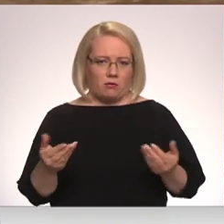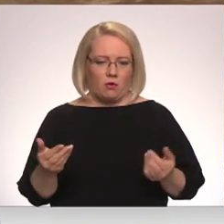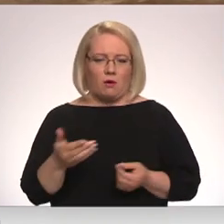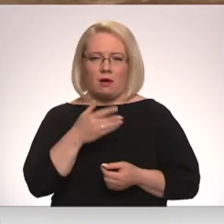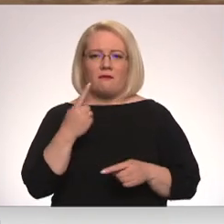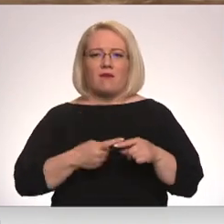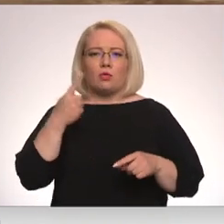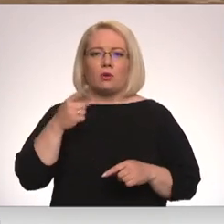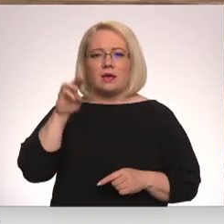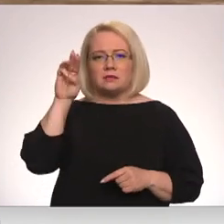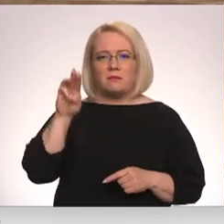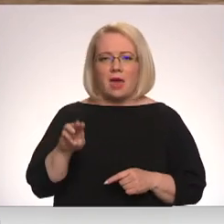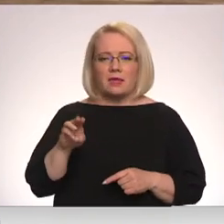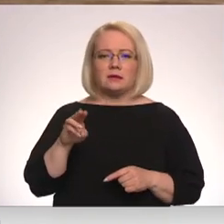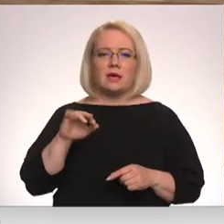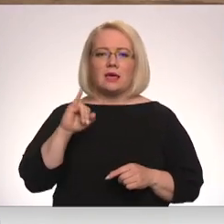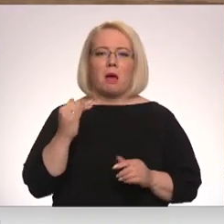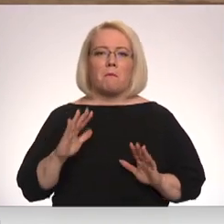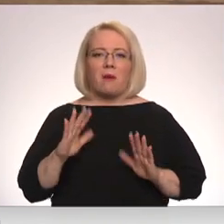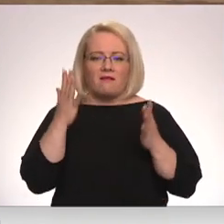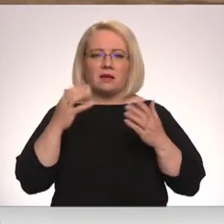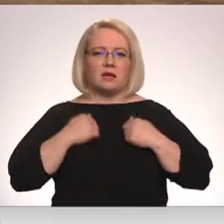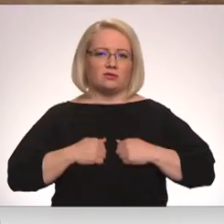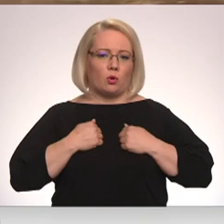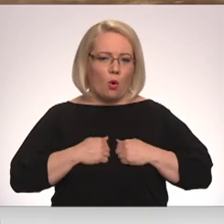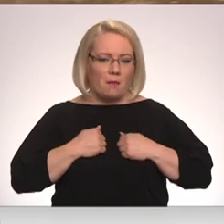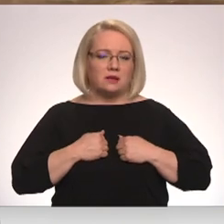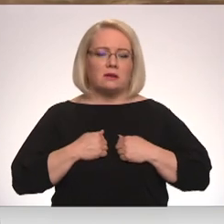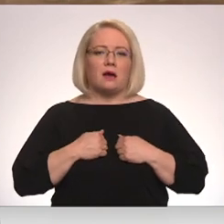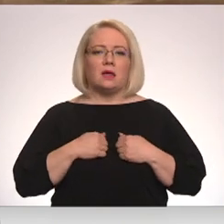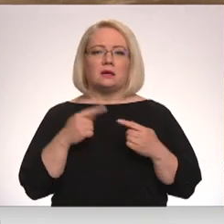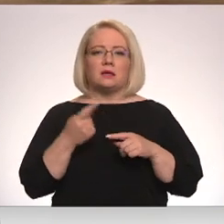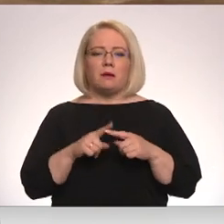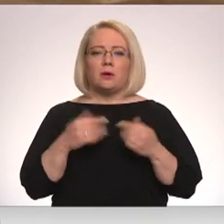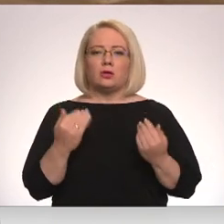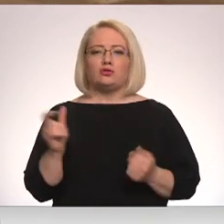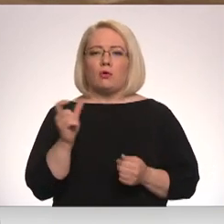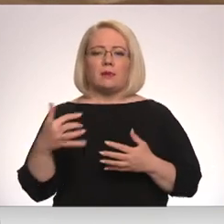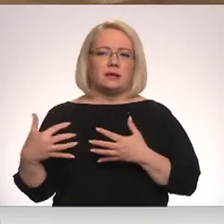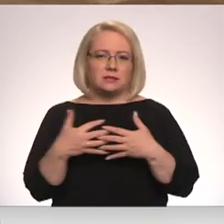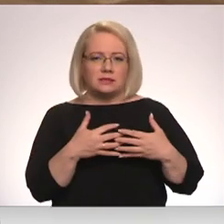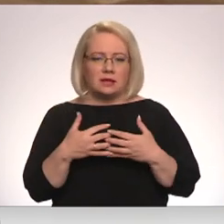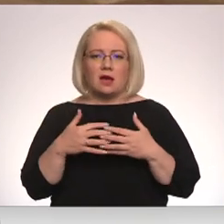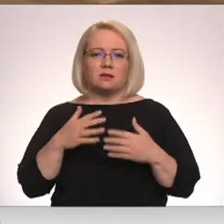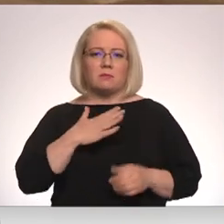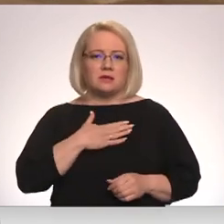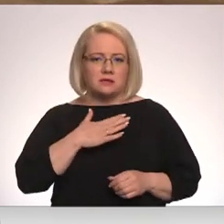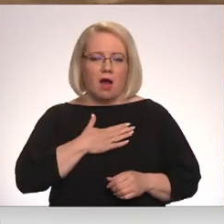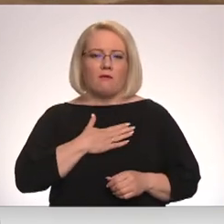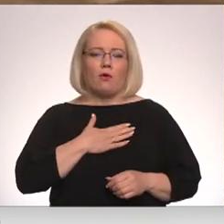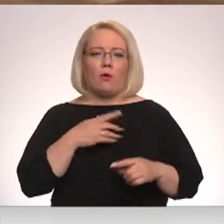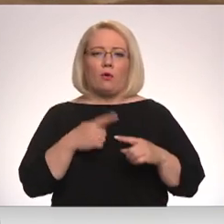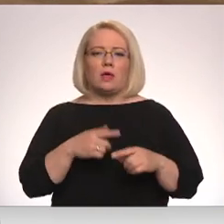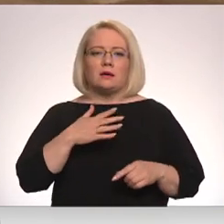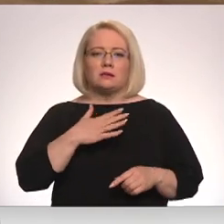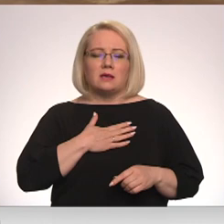iespējams vienreiz mēnesī, ja paveicās, viņi var nomazgāties, tā kā šobrīd viņi cīnās par savu un